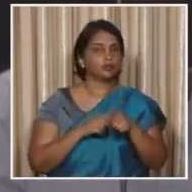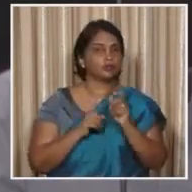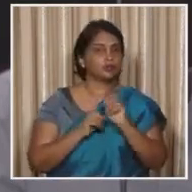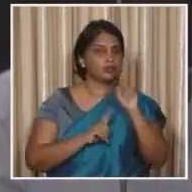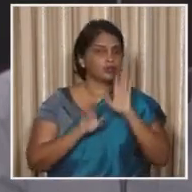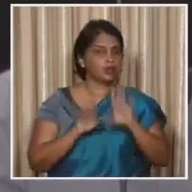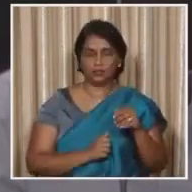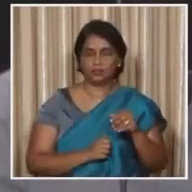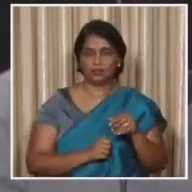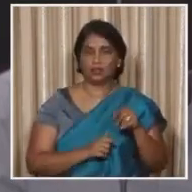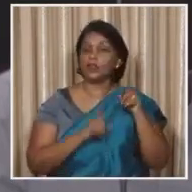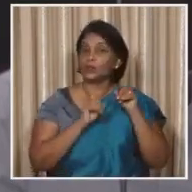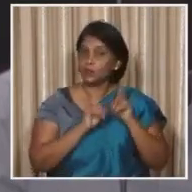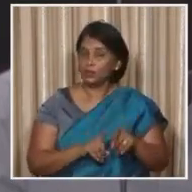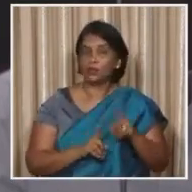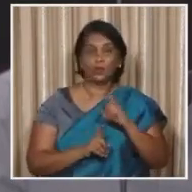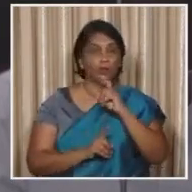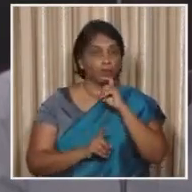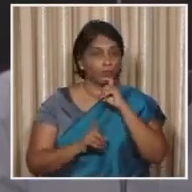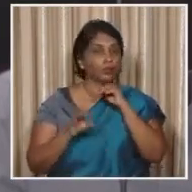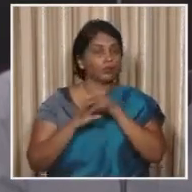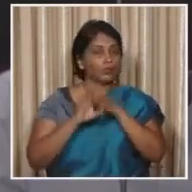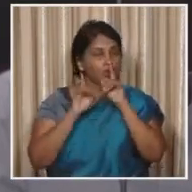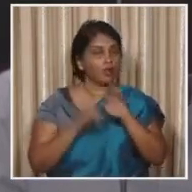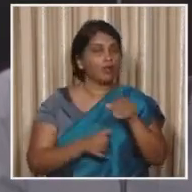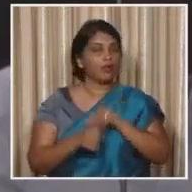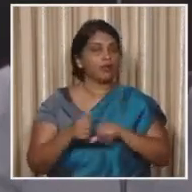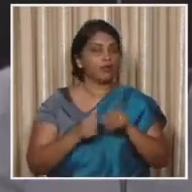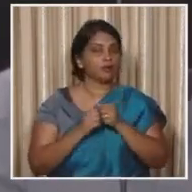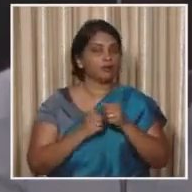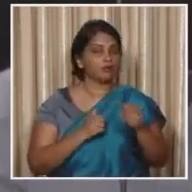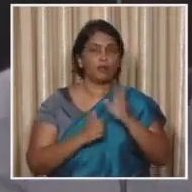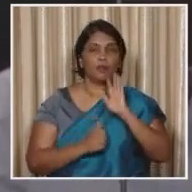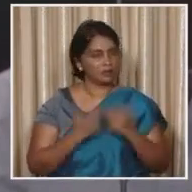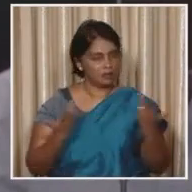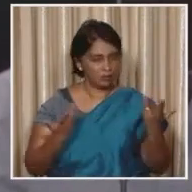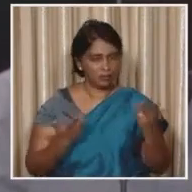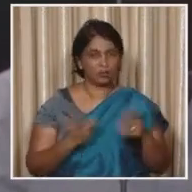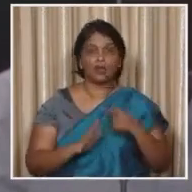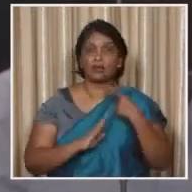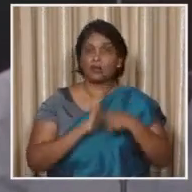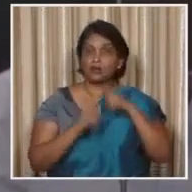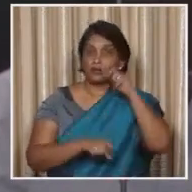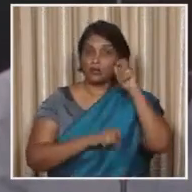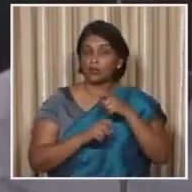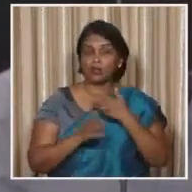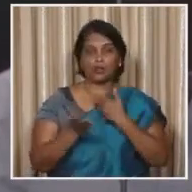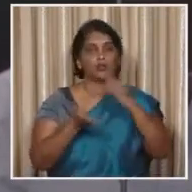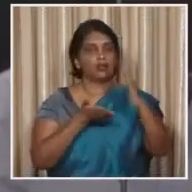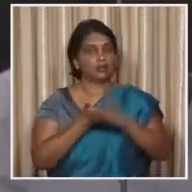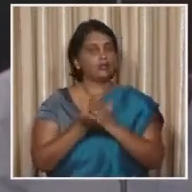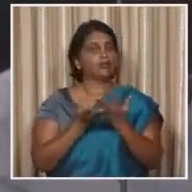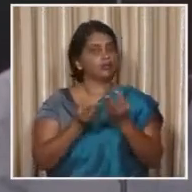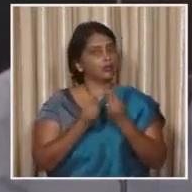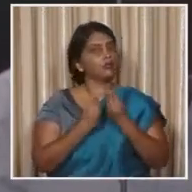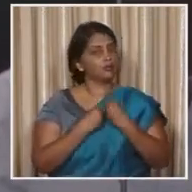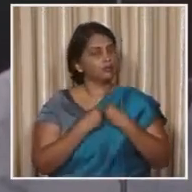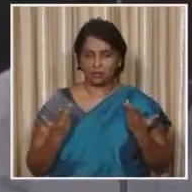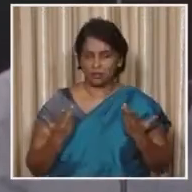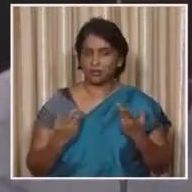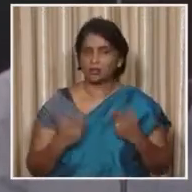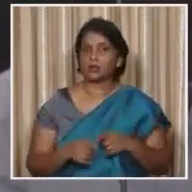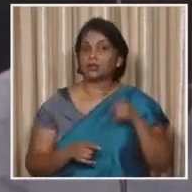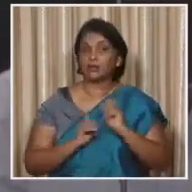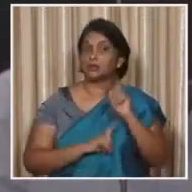සභාවක් බවට පත් විය යුතු නැහැ. එහෙමනම් ශ්‍රේෂ්ඨාධිකරණය වැනි ආයතනයක් පවත්වාගෙන යාමේ වැදගත්කමක් නැහැ. රටවැසියට ඒකේ පිහිට පතන්න අවස්ථාව ලබා දීමේ වැදගත්කමක්